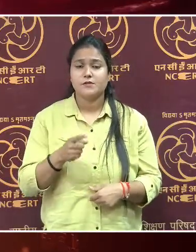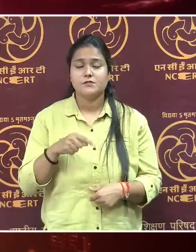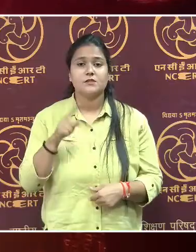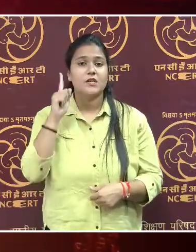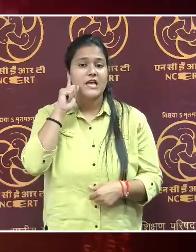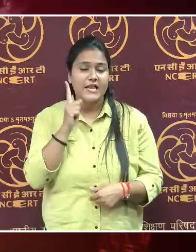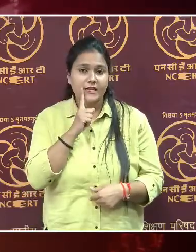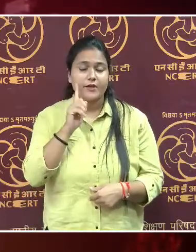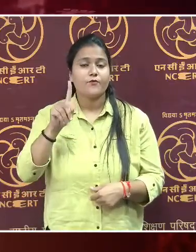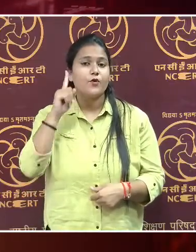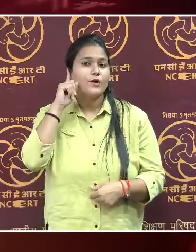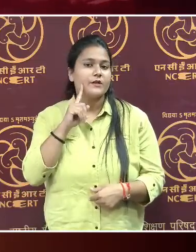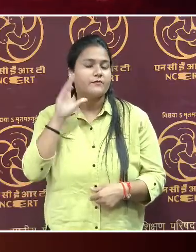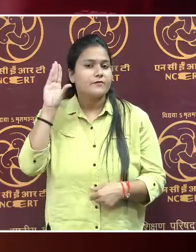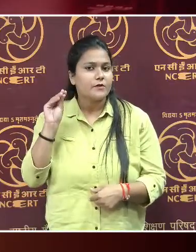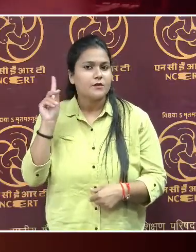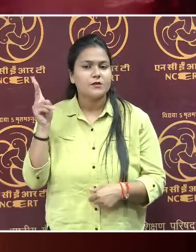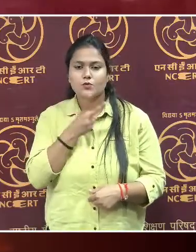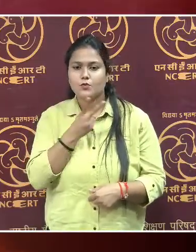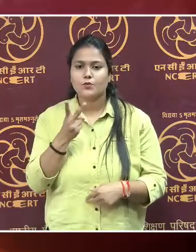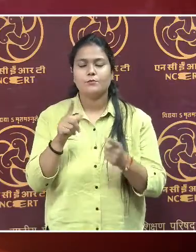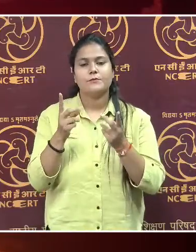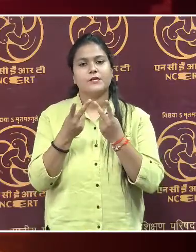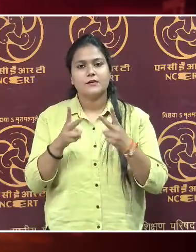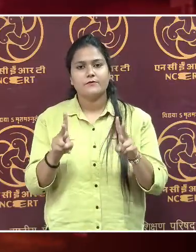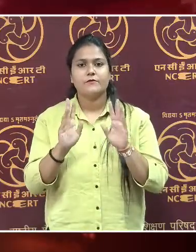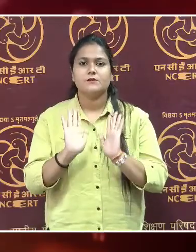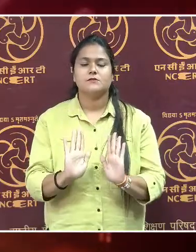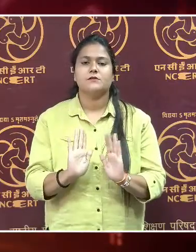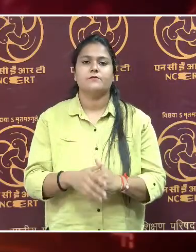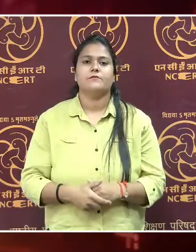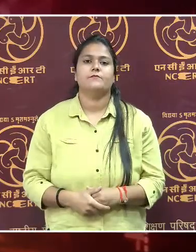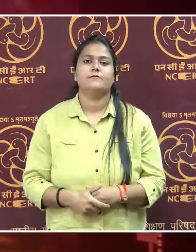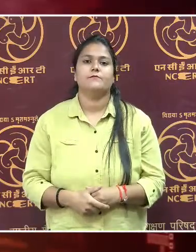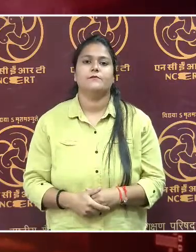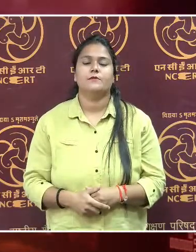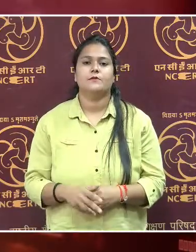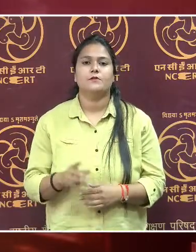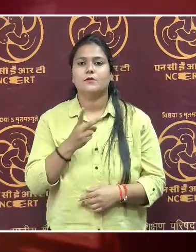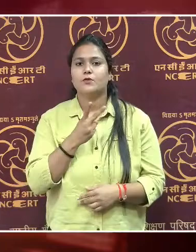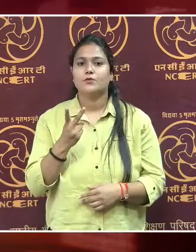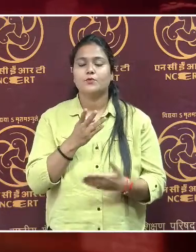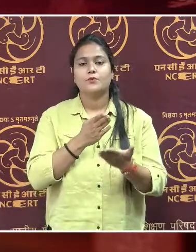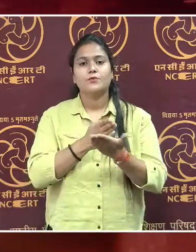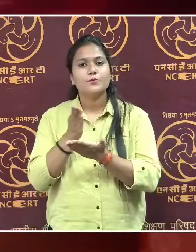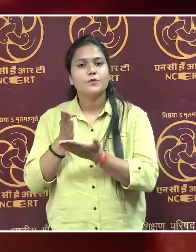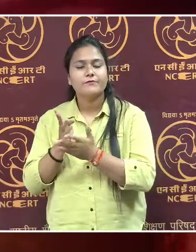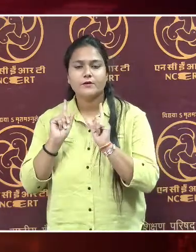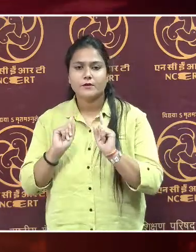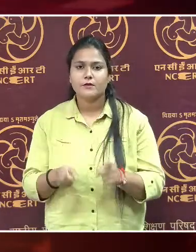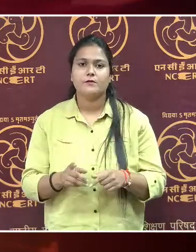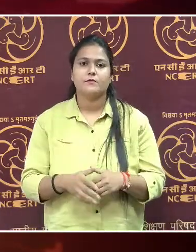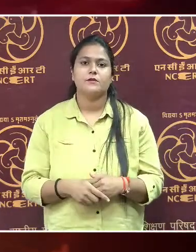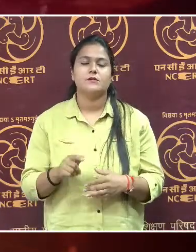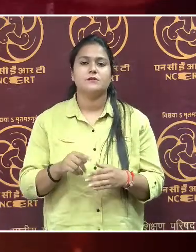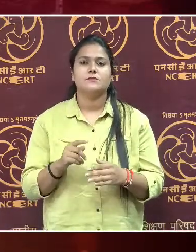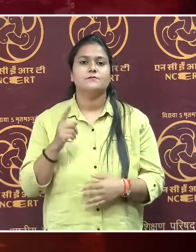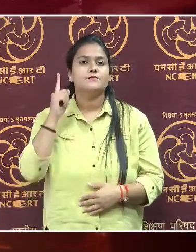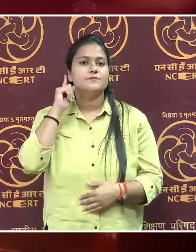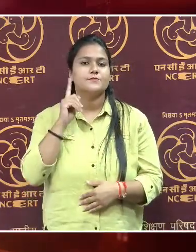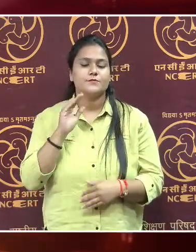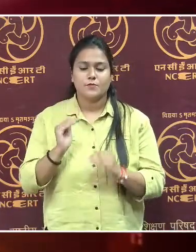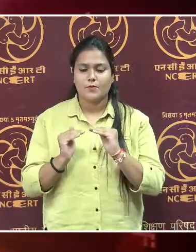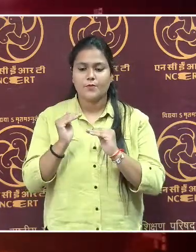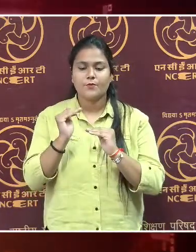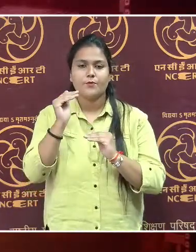हियरिंग इम्पेयरमेंट टोटल इसमें क्या डिफरेंस रहता है, क्या दोनों के कॉजेज़ हो सकते हैं, क्या डिग्रीज रहते हैं, ताकि वो अपनी जो टीचिंग लर्निंग